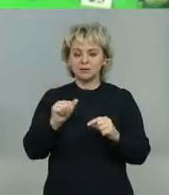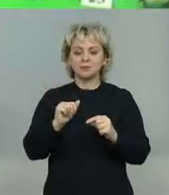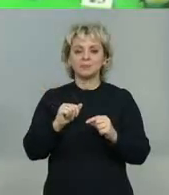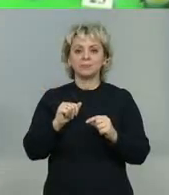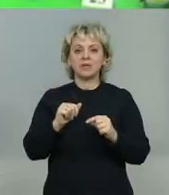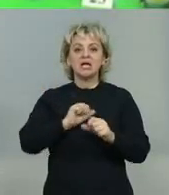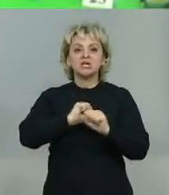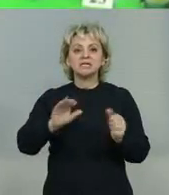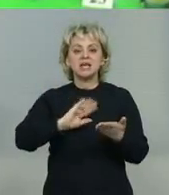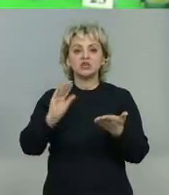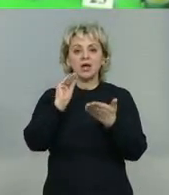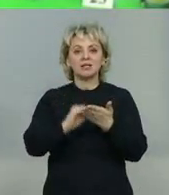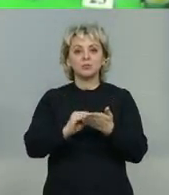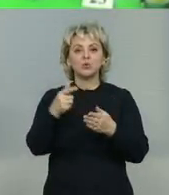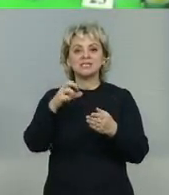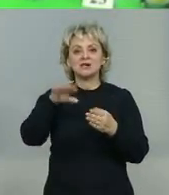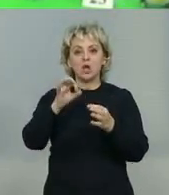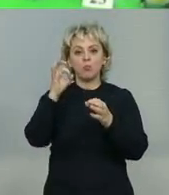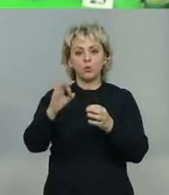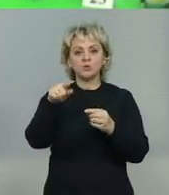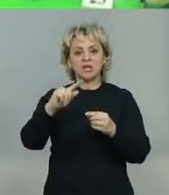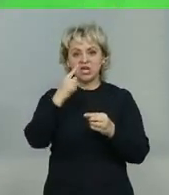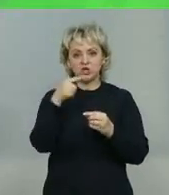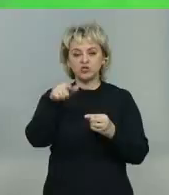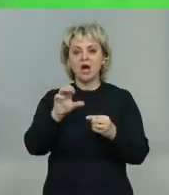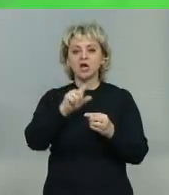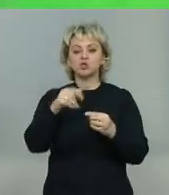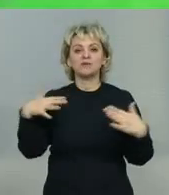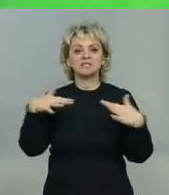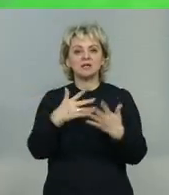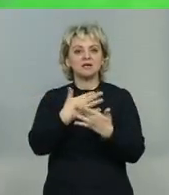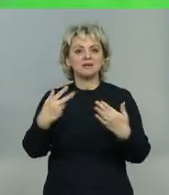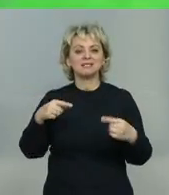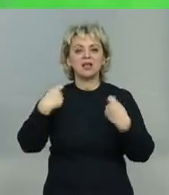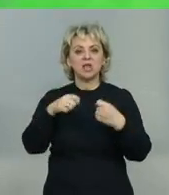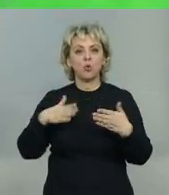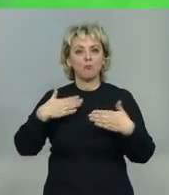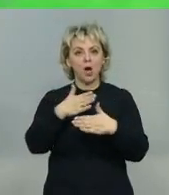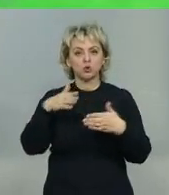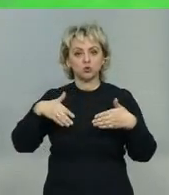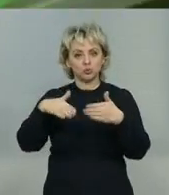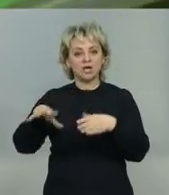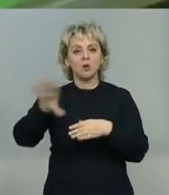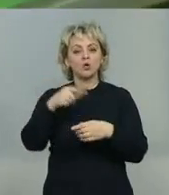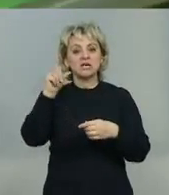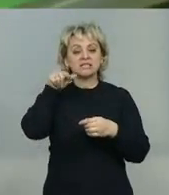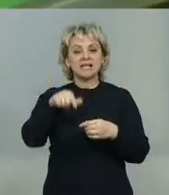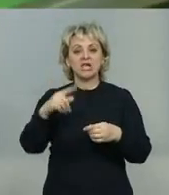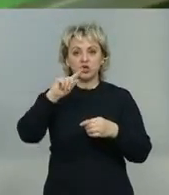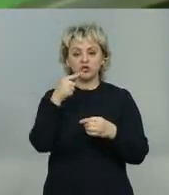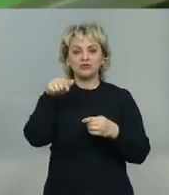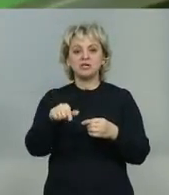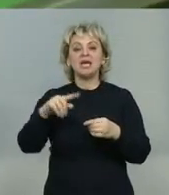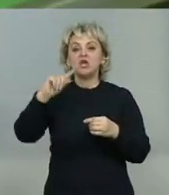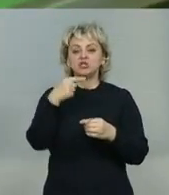религиозный. Нельзя не отметить и сердолиновую бусину из Индии. В Азове сходились несколько торговых маршрутов. Больше всего известен путь из Индии.